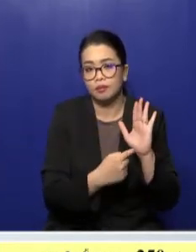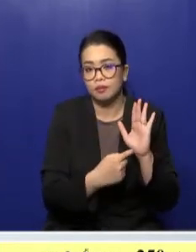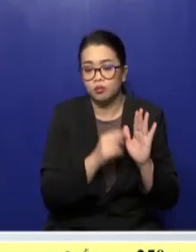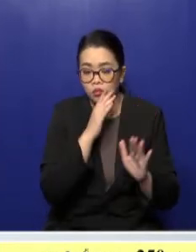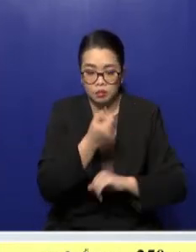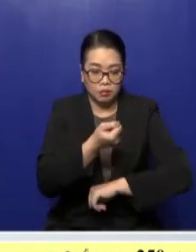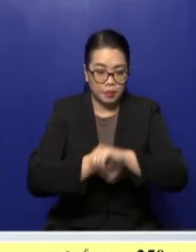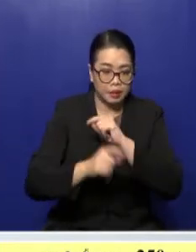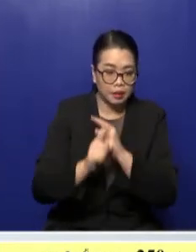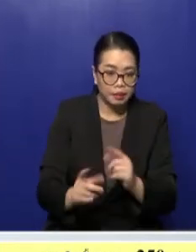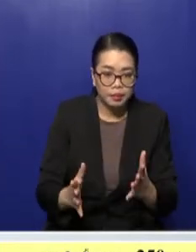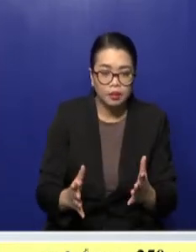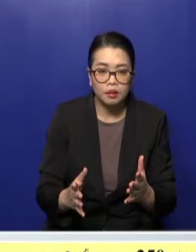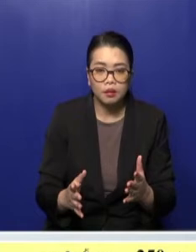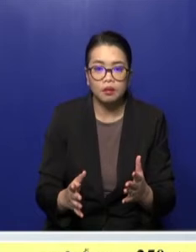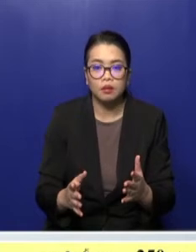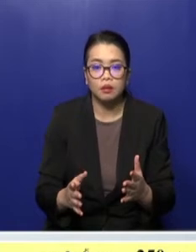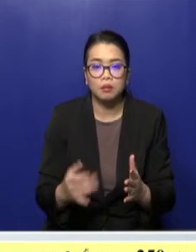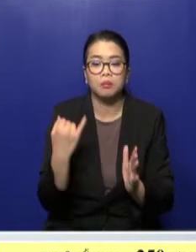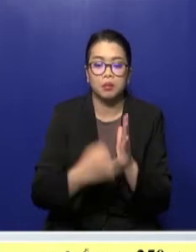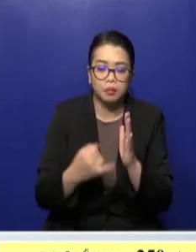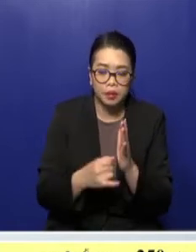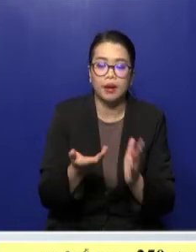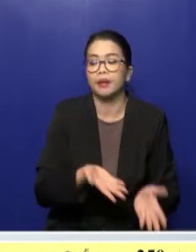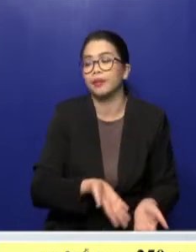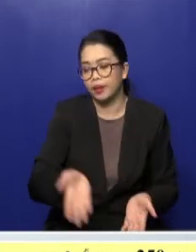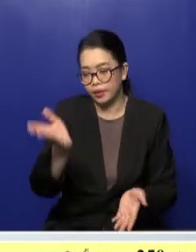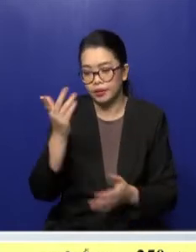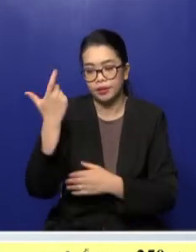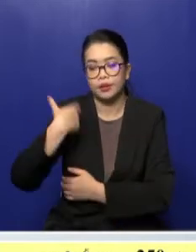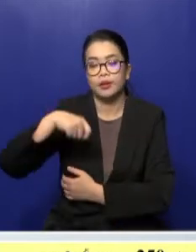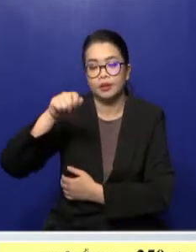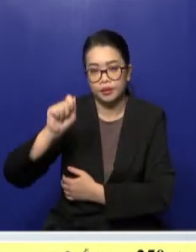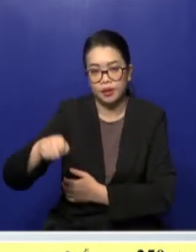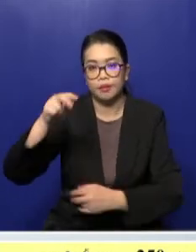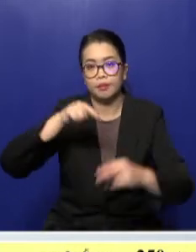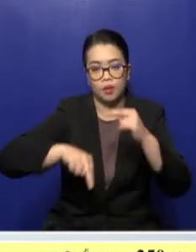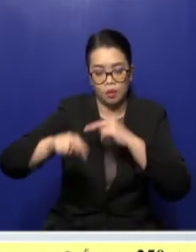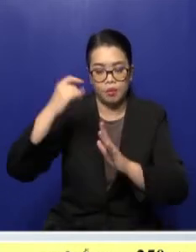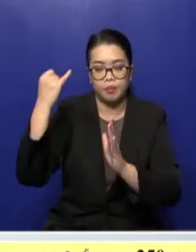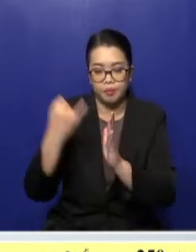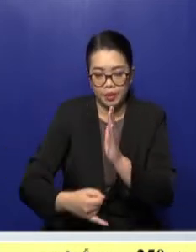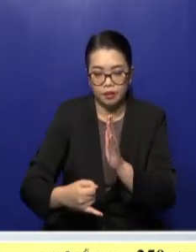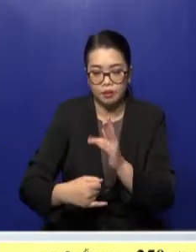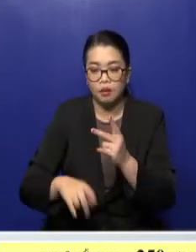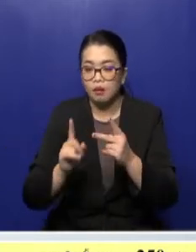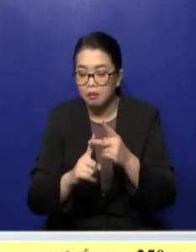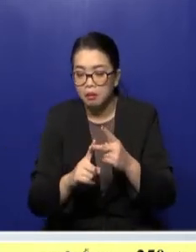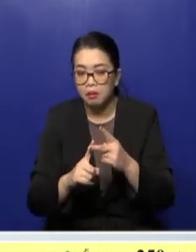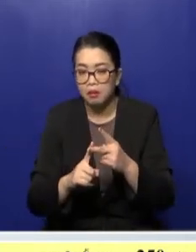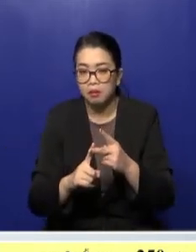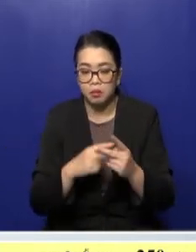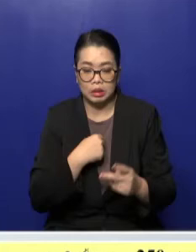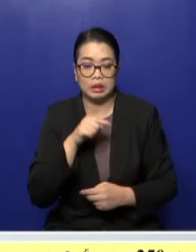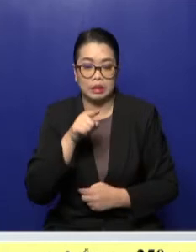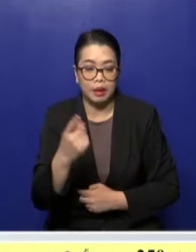ปฏิบัติตามเส้นทางมันดีอยู่ครับไปศาลปกครองนะครับแล้วคงไม่ได้ 3ปกครองอย่างเดียวเราสั่ง